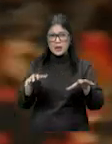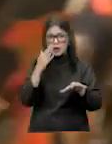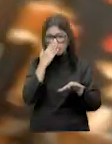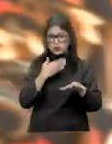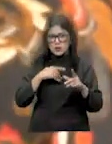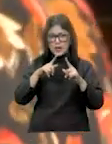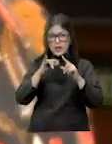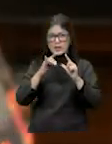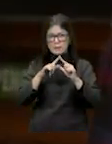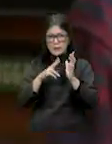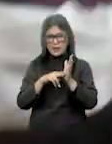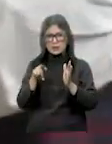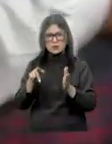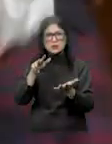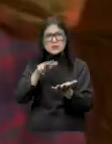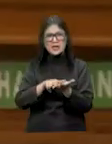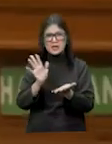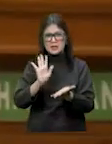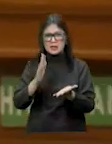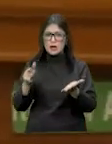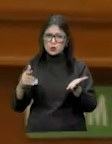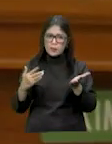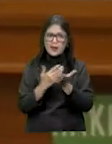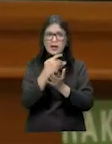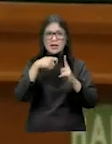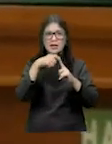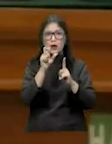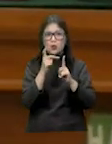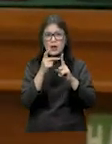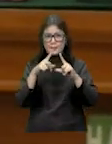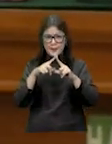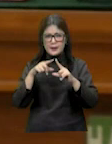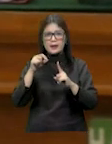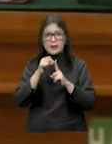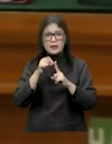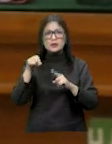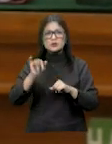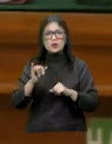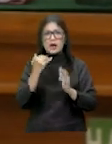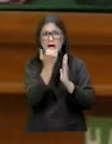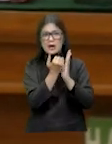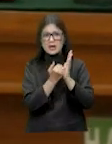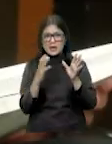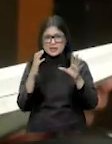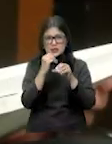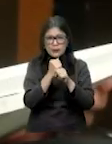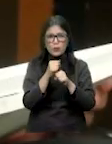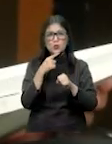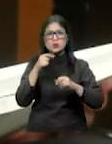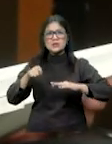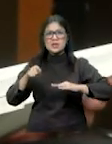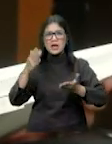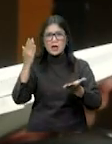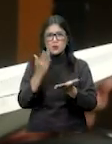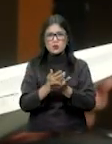Aiman yang tidak sah dan melanggar KUHAP. Di mana setelah agenda kesimpulan, sidang putusan pra-peradilan